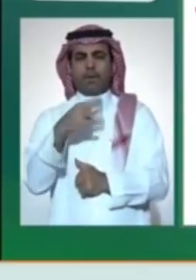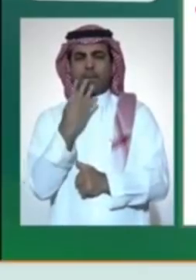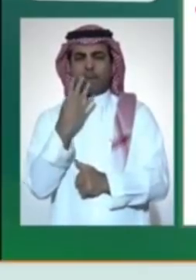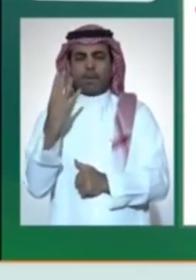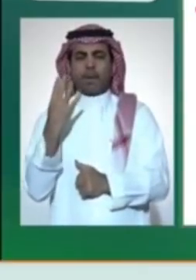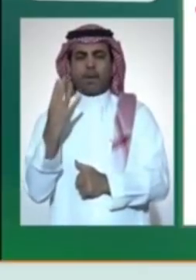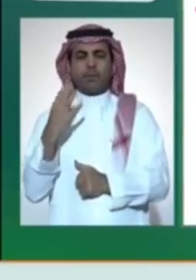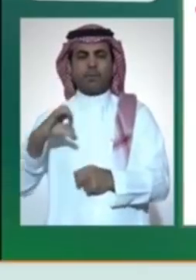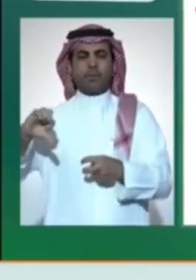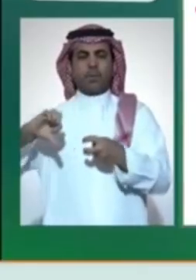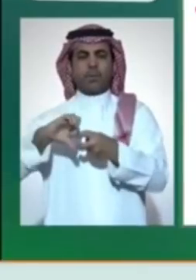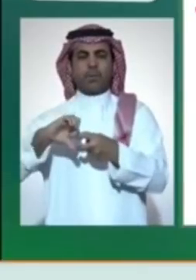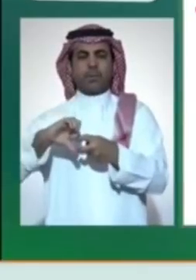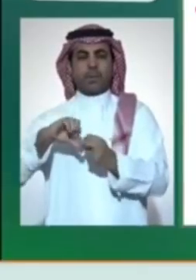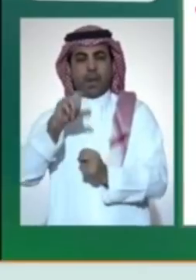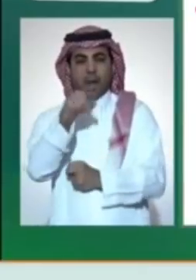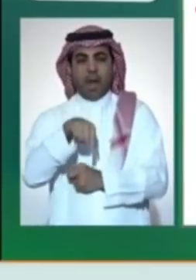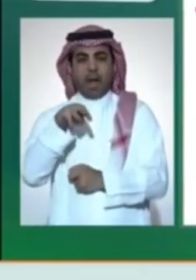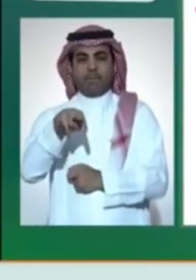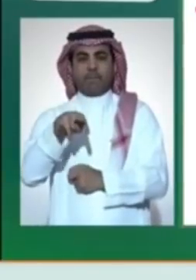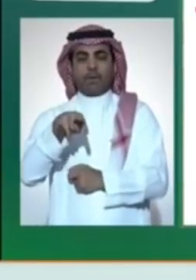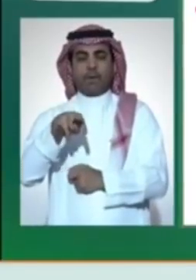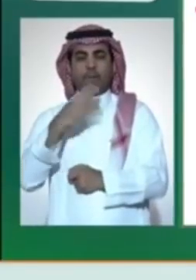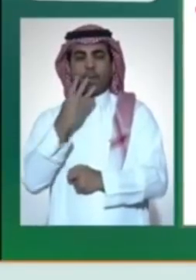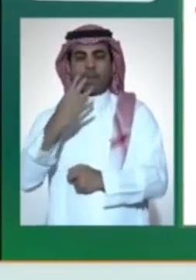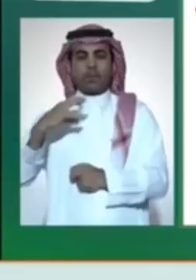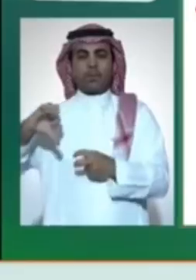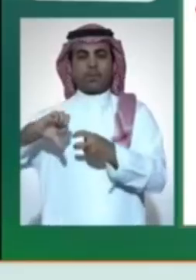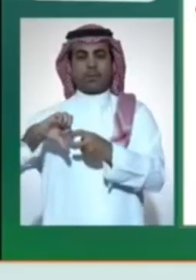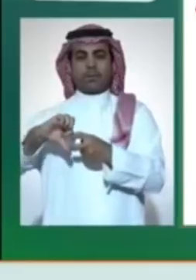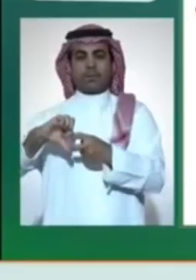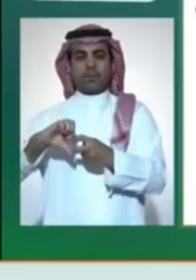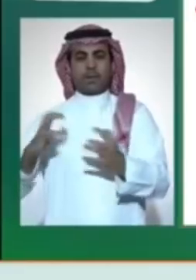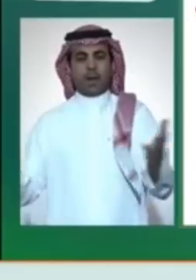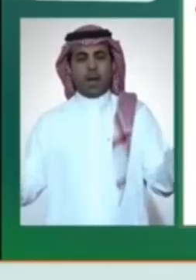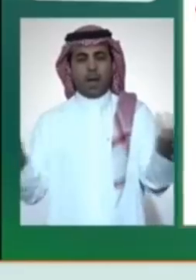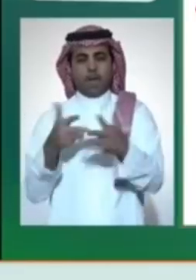1429 حالة تعافي جديدة ليصل إجمالي حالات التعافي إلى